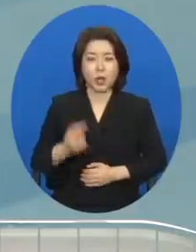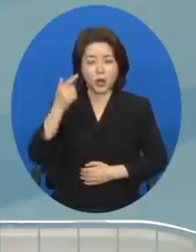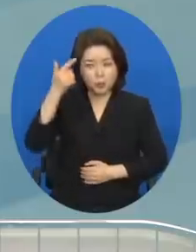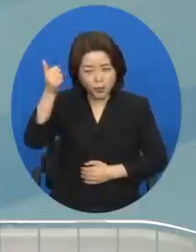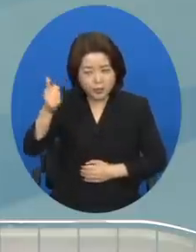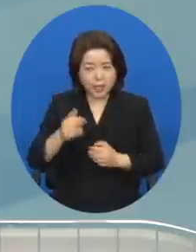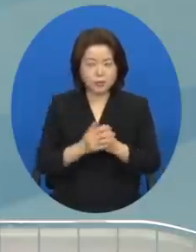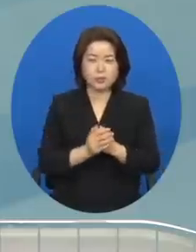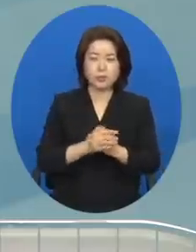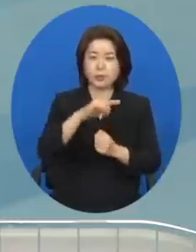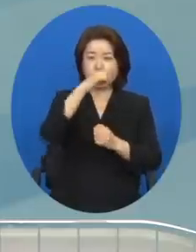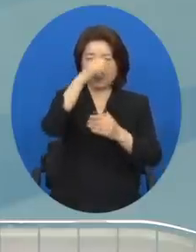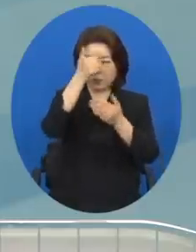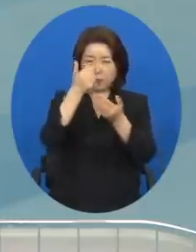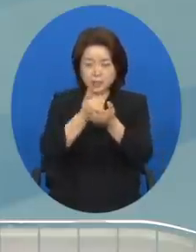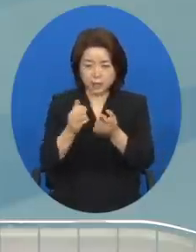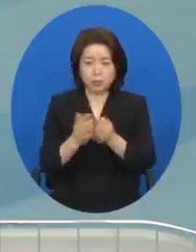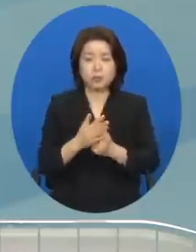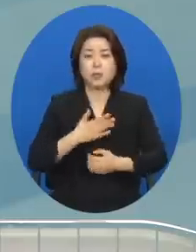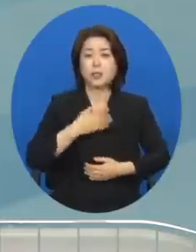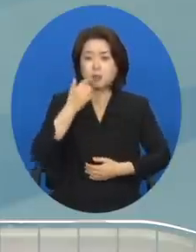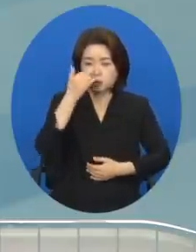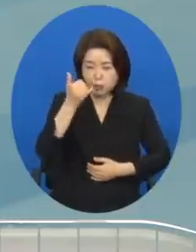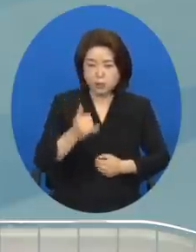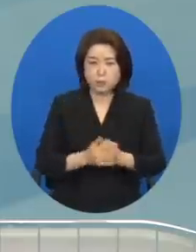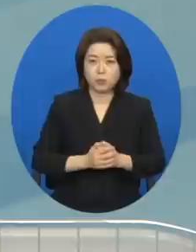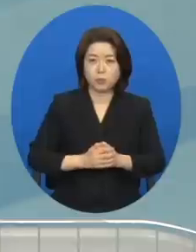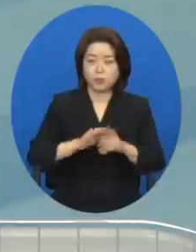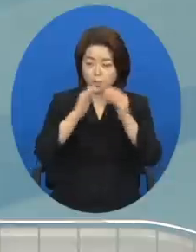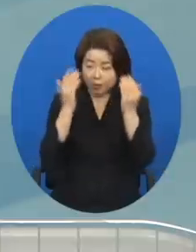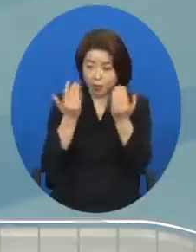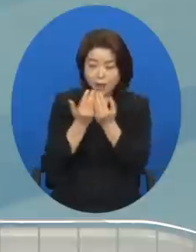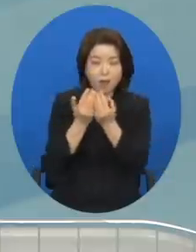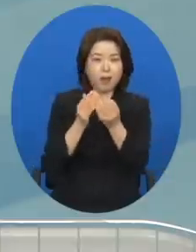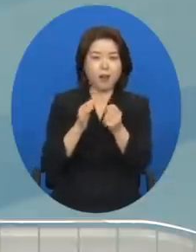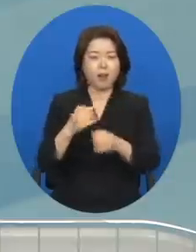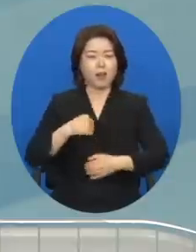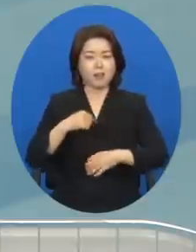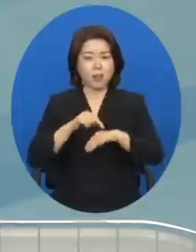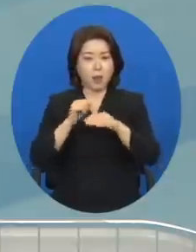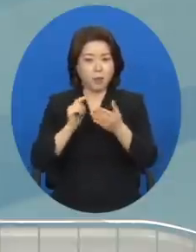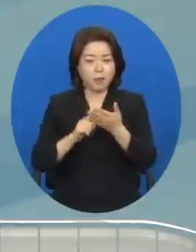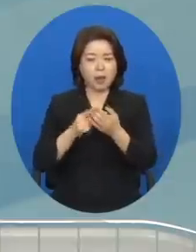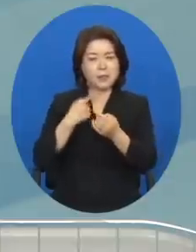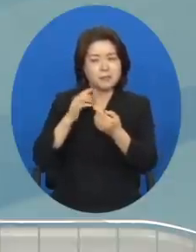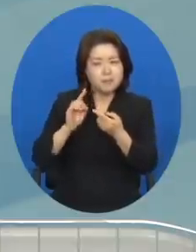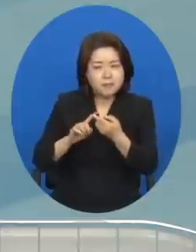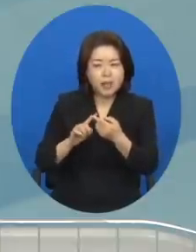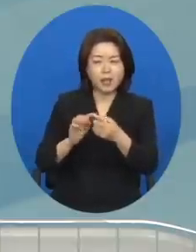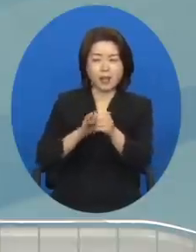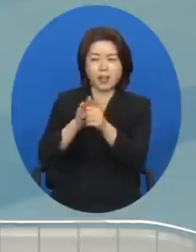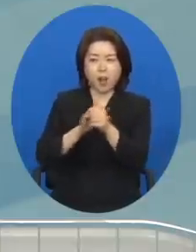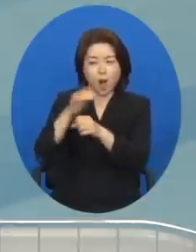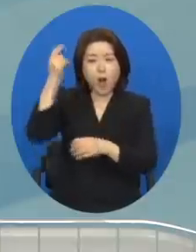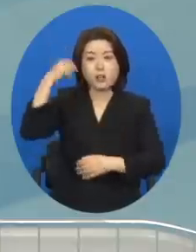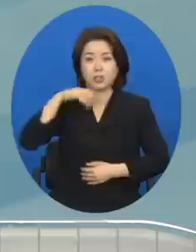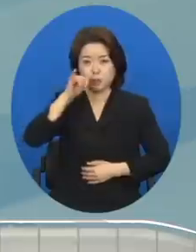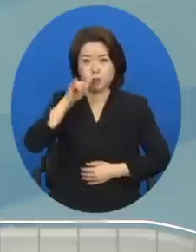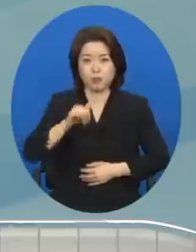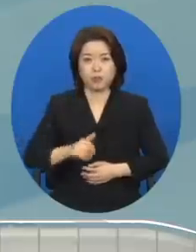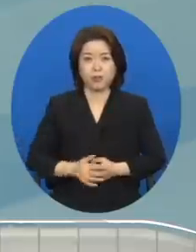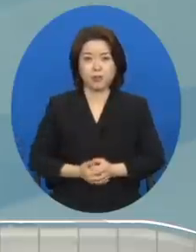목사님도 교회 장로님도 자기 부모도 그렇게 자기 마음에 사랑스럽게 느껴진다.